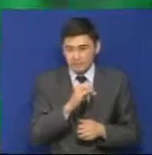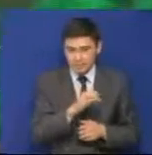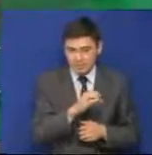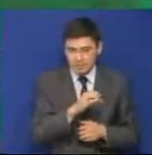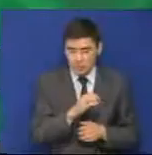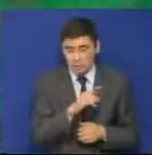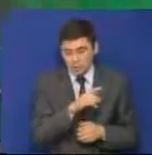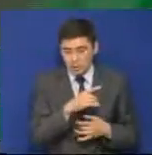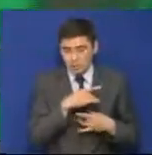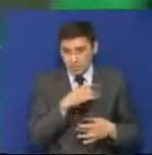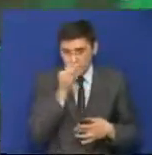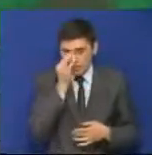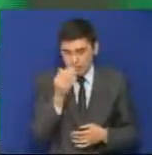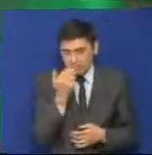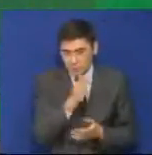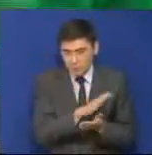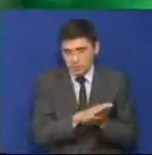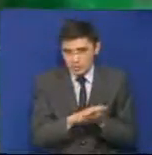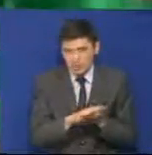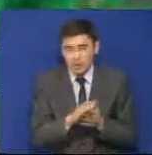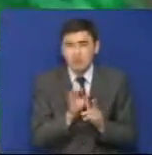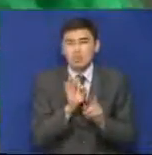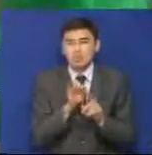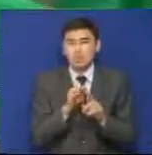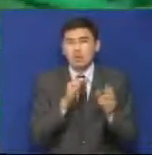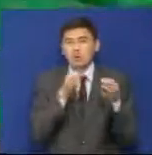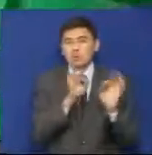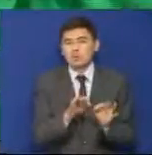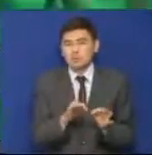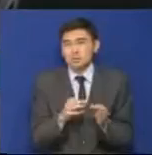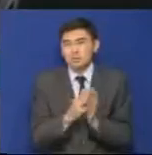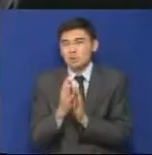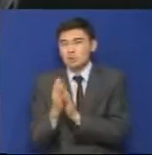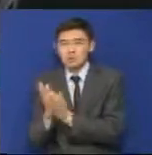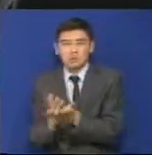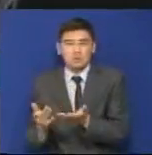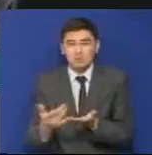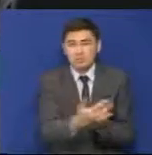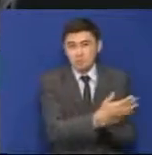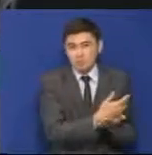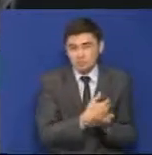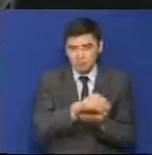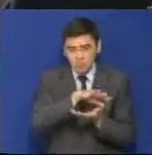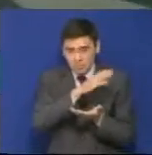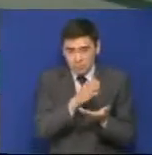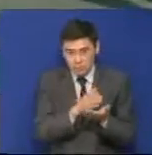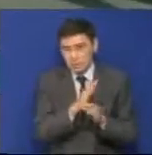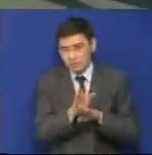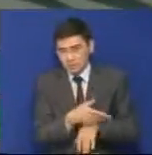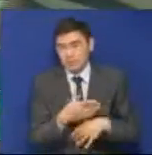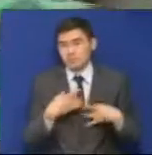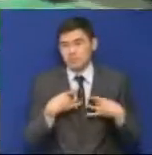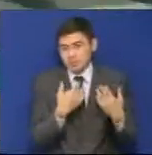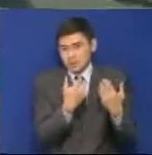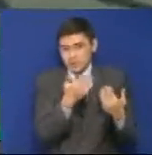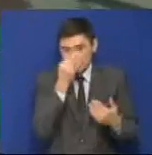ретінде аталып өтіледі. Сондықтан шара достық үйінде емес, алғаш рет жәрменкеде ұйымдастырылды. Келушілер өнім сатып алып қана қоймай, достық